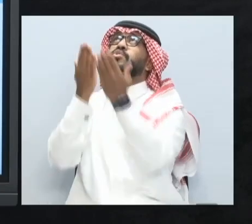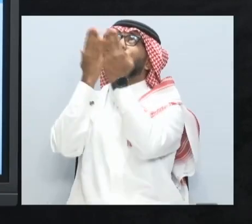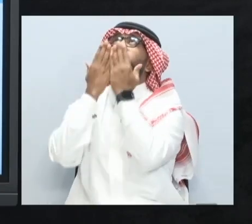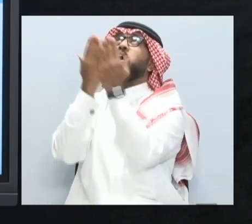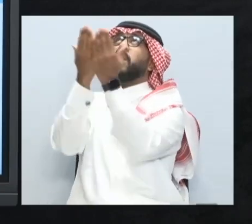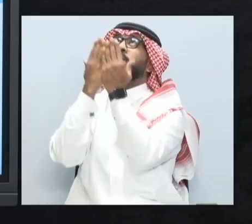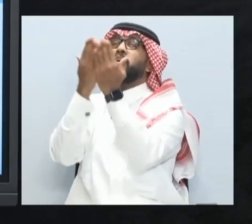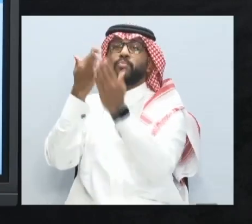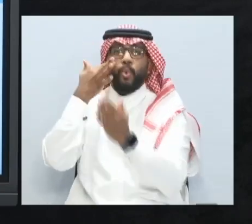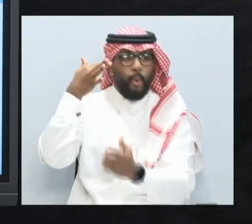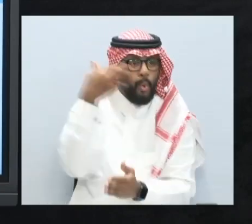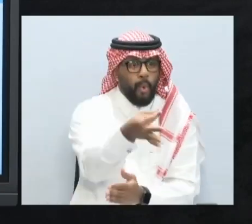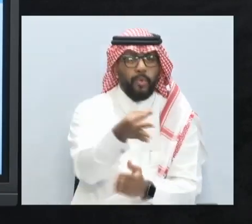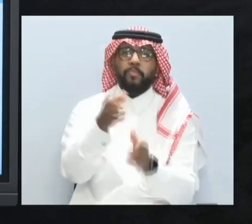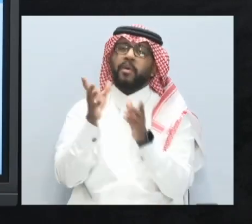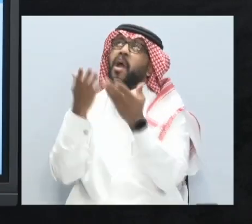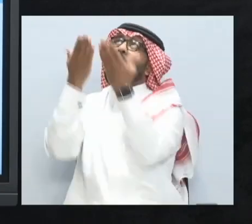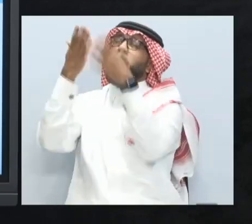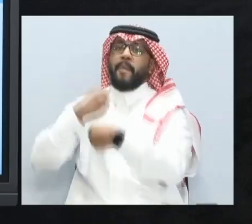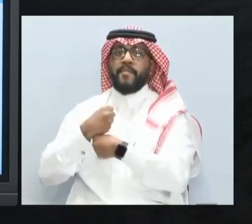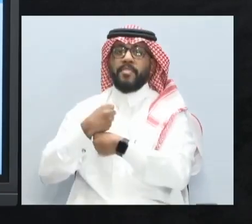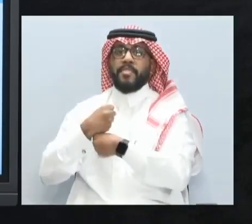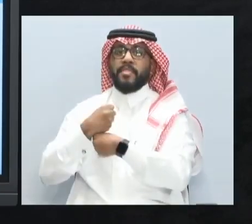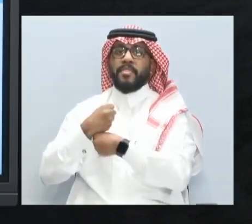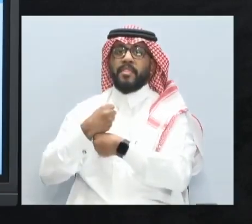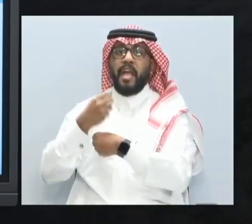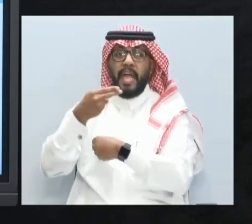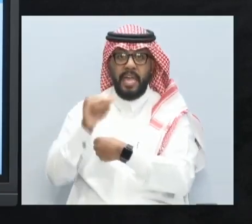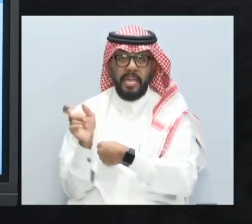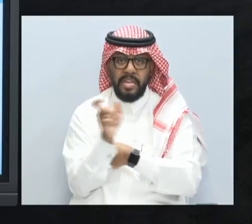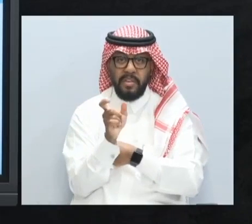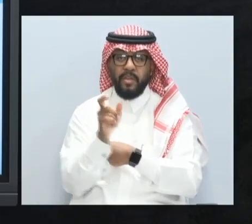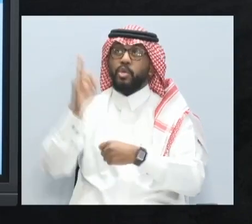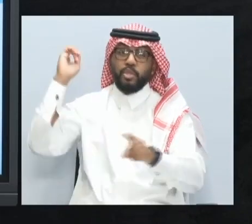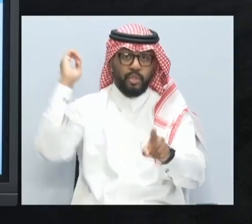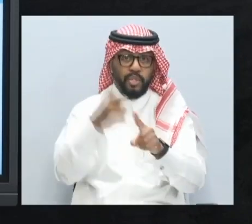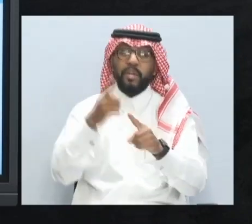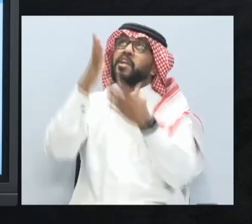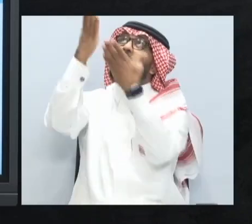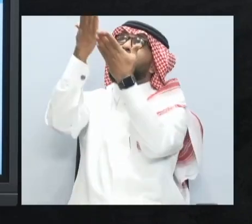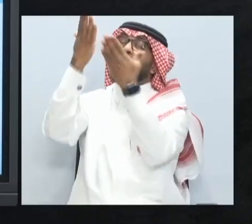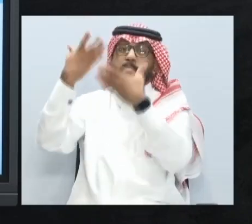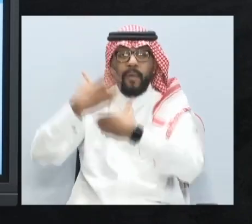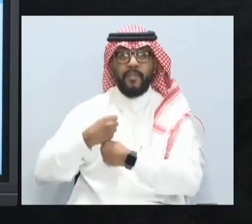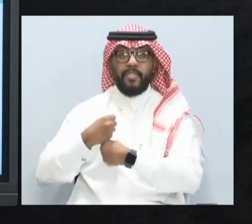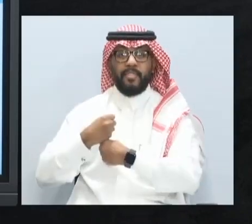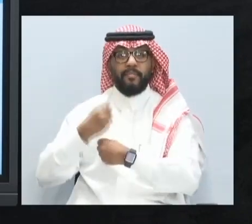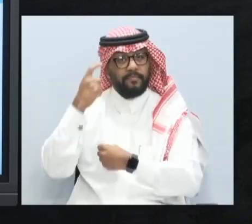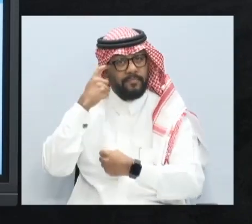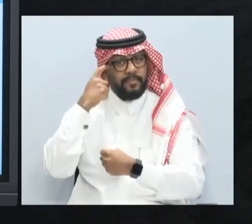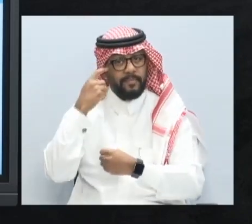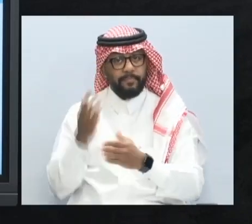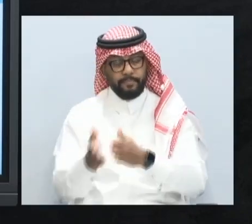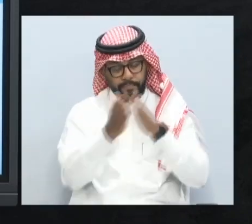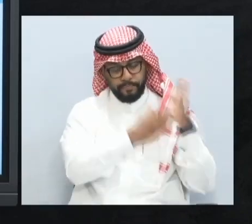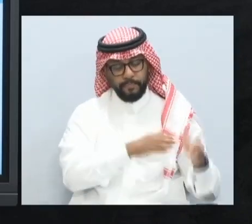يخشى من العين يخشى من السحر يخشى من الامور التي تحدث عند الناس وينسى المسكين ان النبي صلى الله